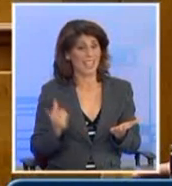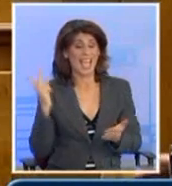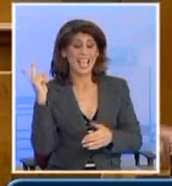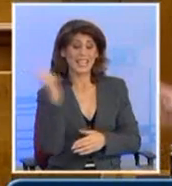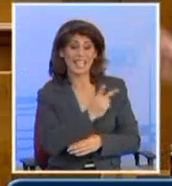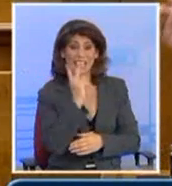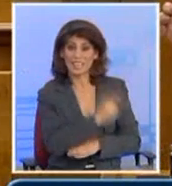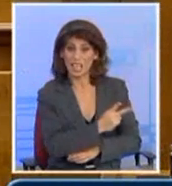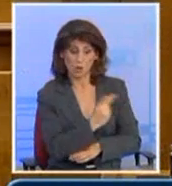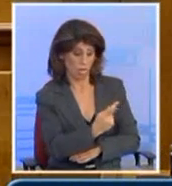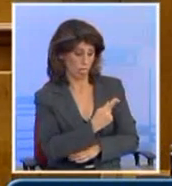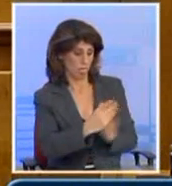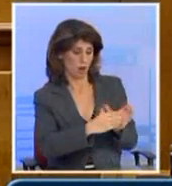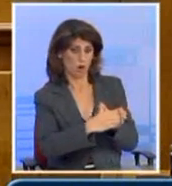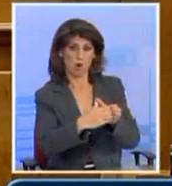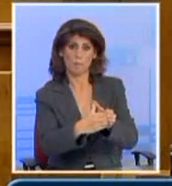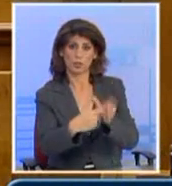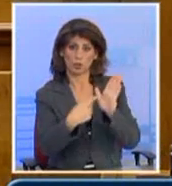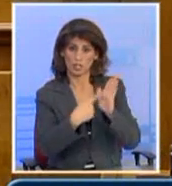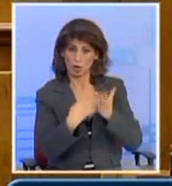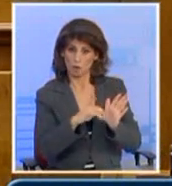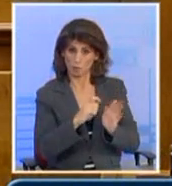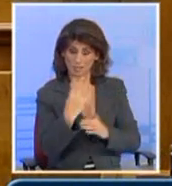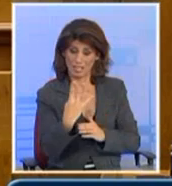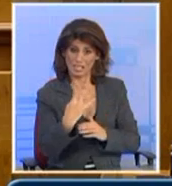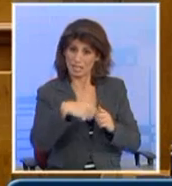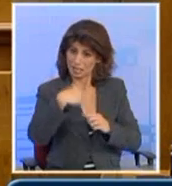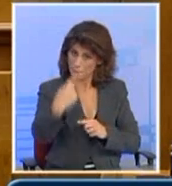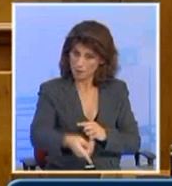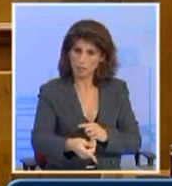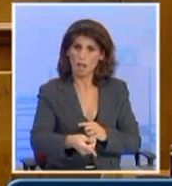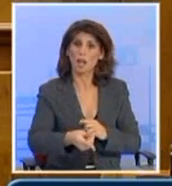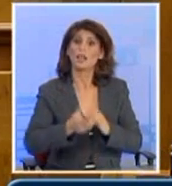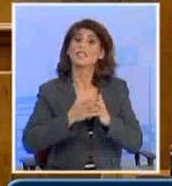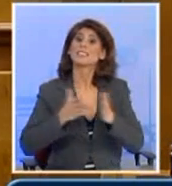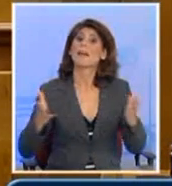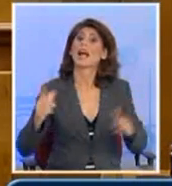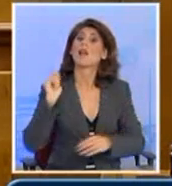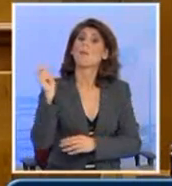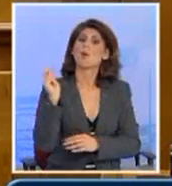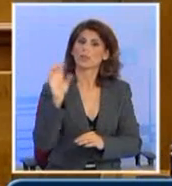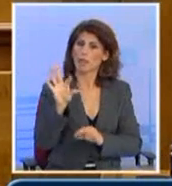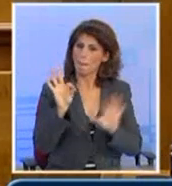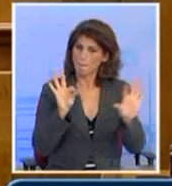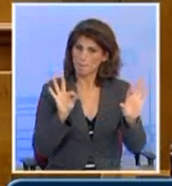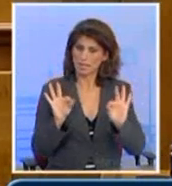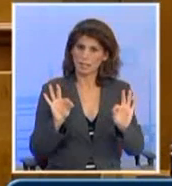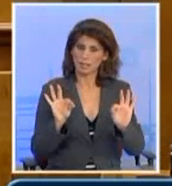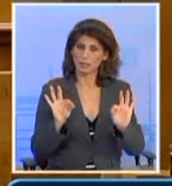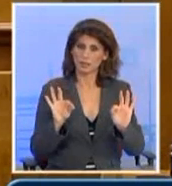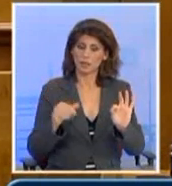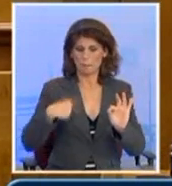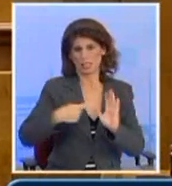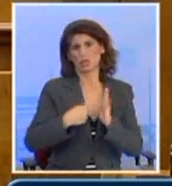Καταγγέλουν τα δύο μεγάλα κόμματα της μεταπολιτευτικής περίοδου και τις μεγάλες πολιτικές επιλογές της